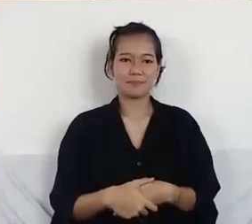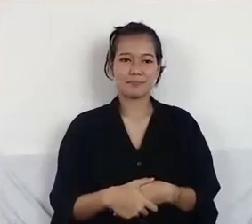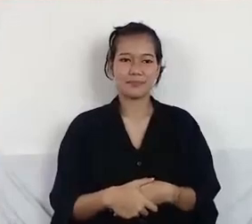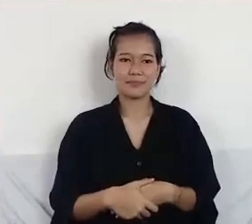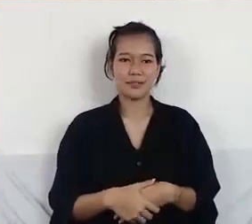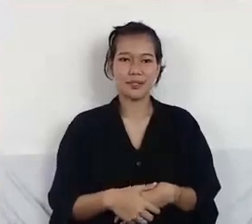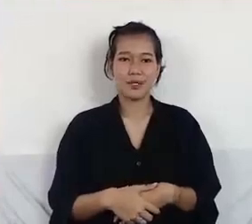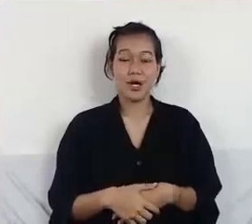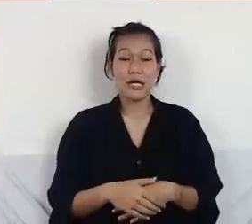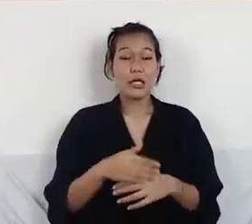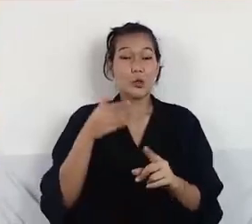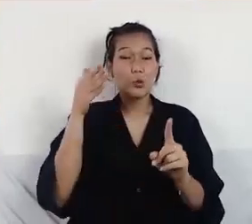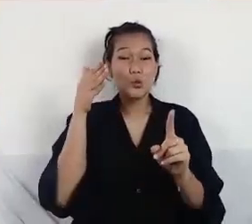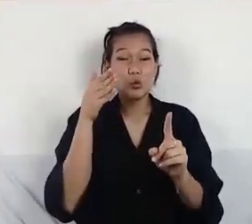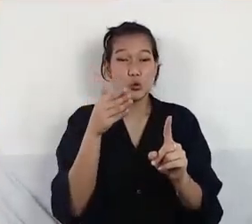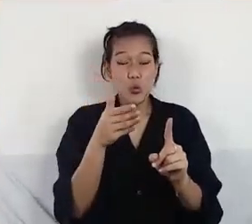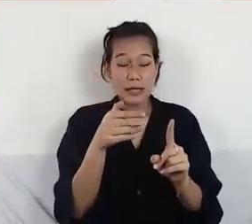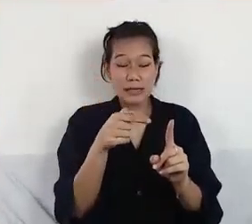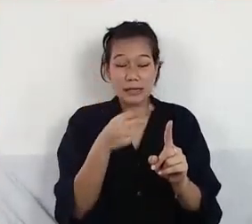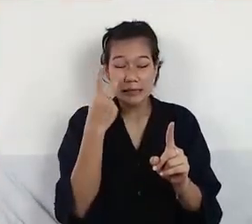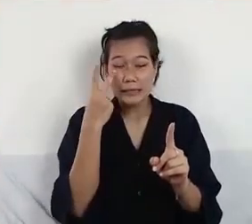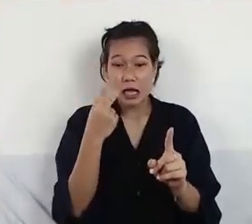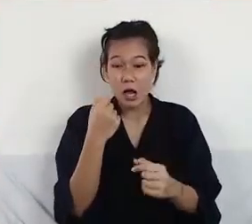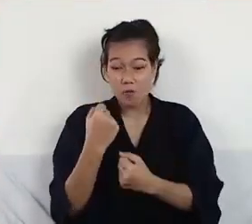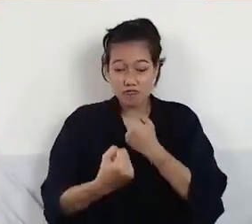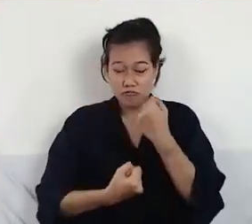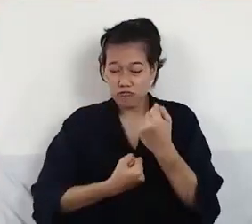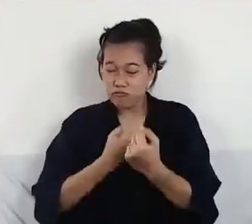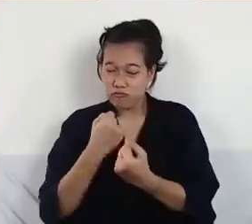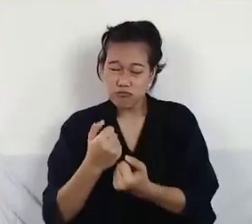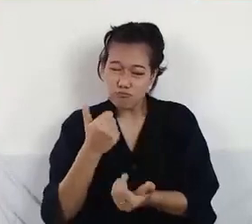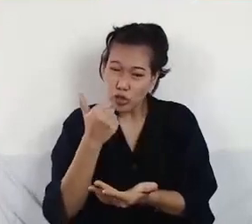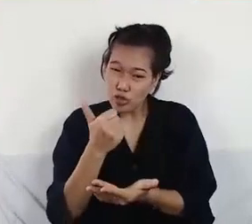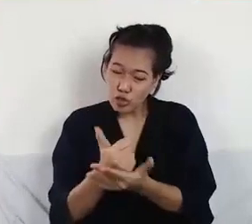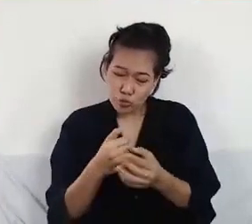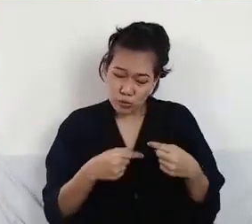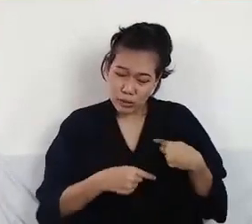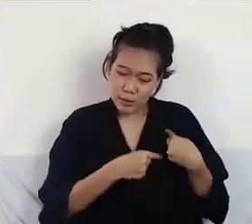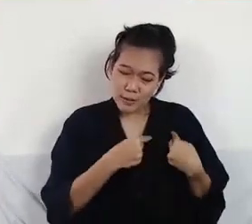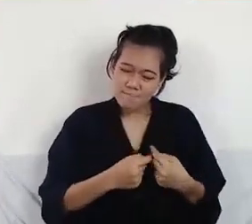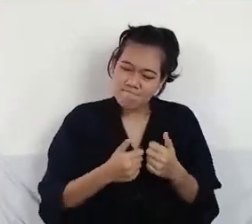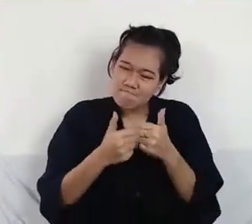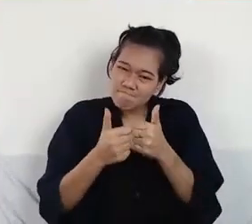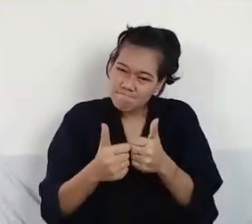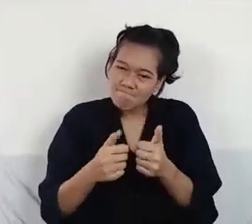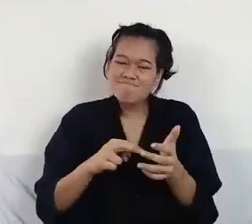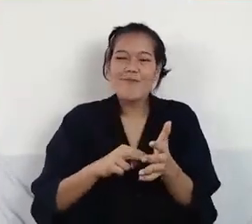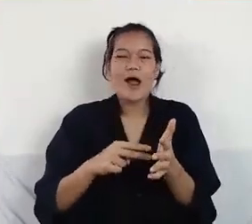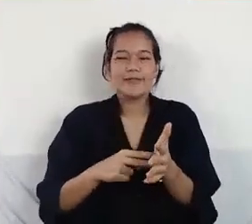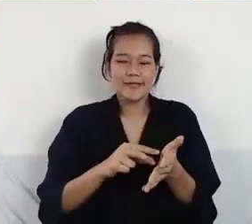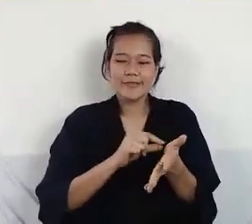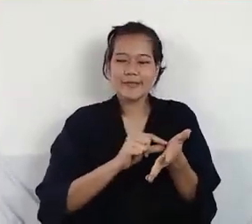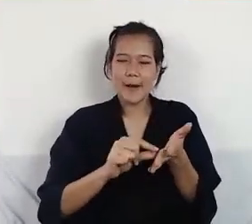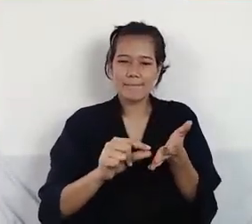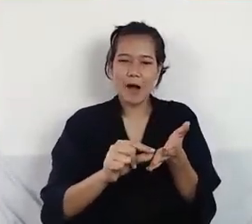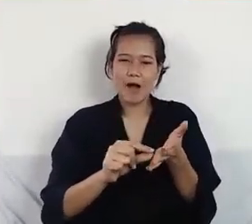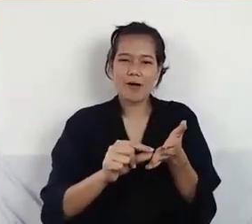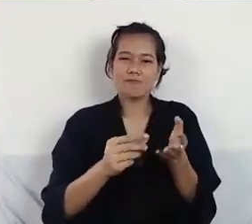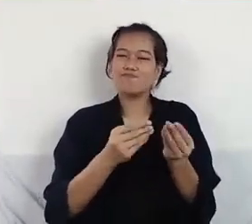Bukan tujuannya, tetapi ketika kita melakukan sungguh-sungguh dengan baik, saudaraku, namamu tercatat di sana.